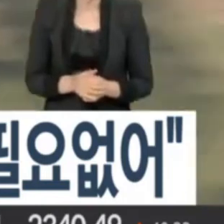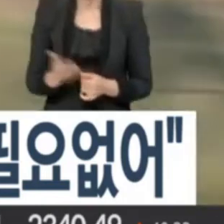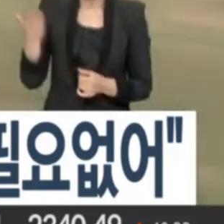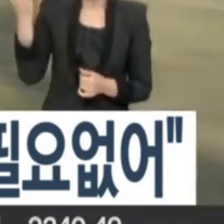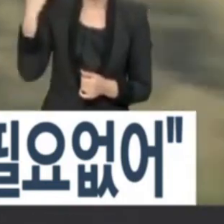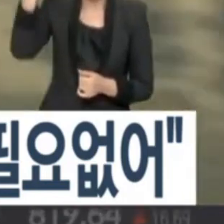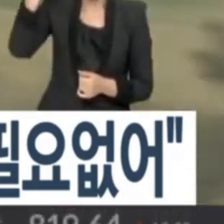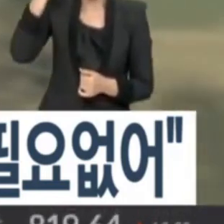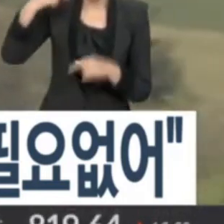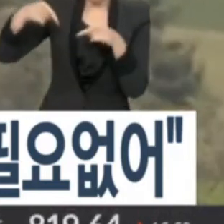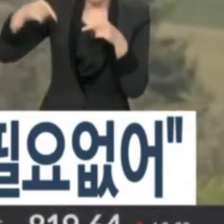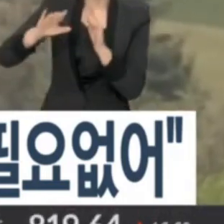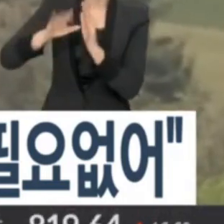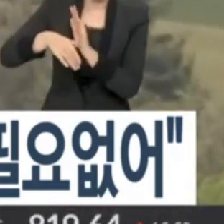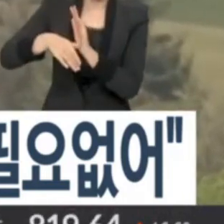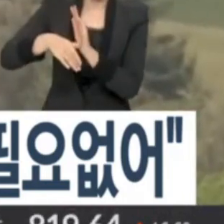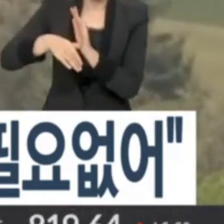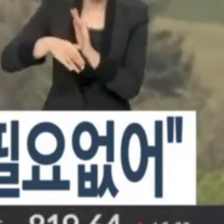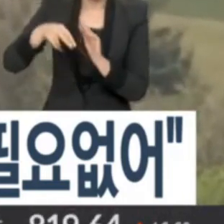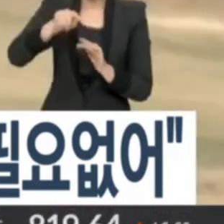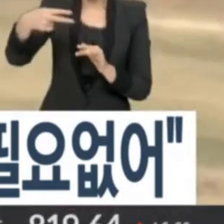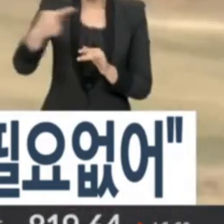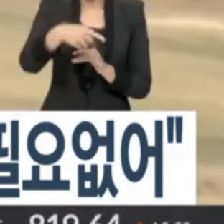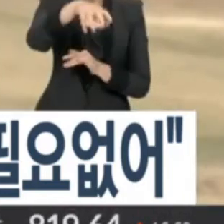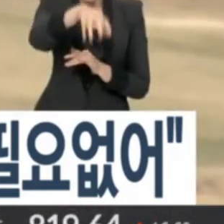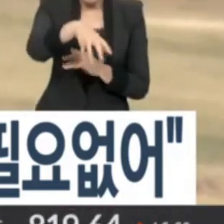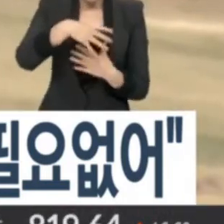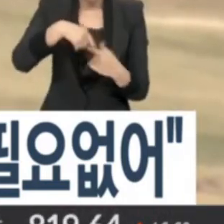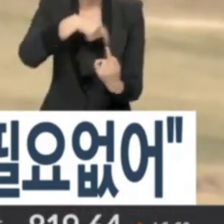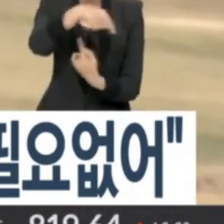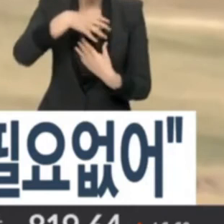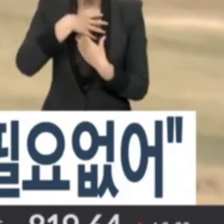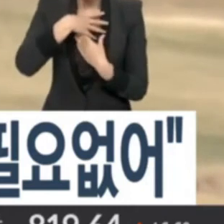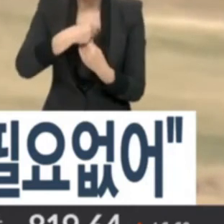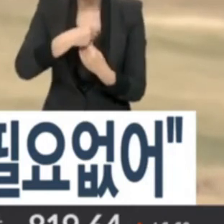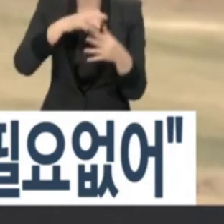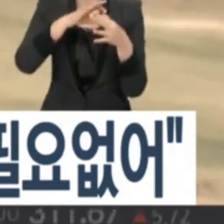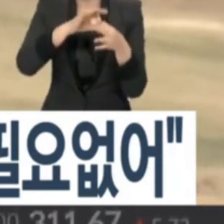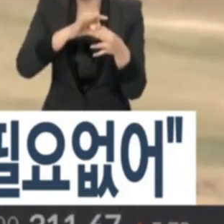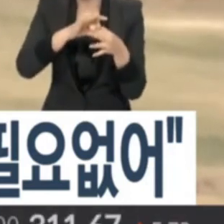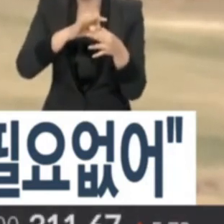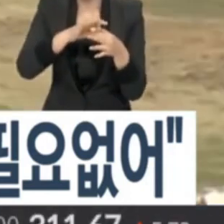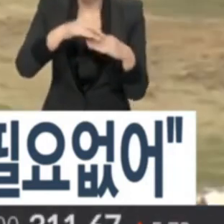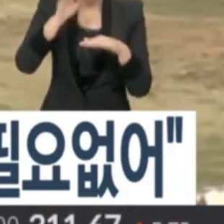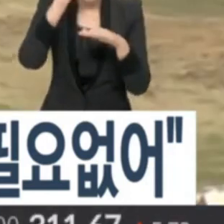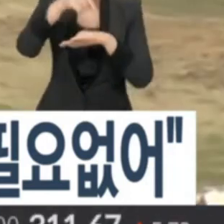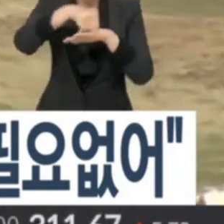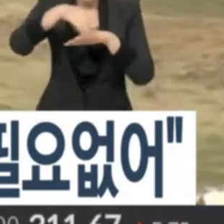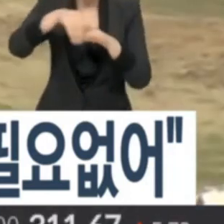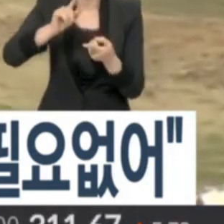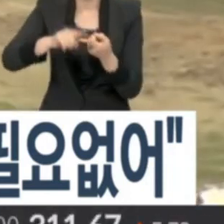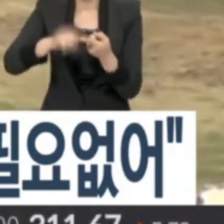지난달 한미안보협의회에서 다뤄진 사드 기지의 안정적 주둔 여건 보장과 장기 계획 마련 문제에